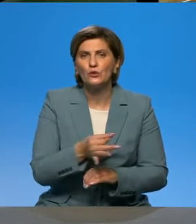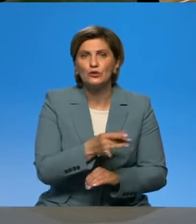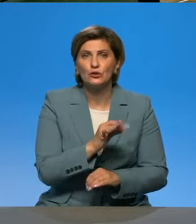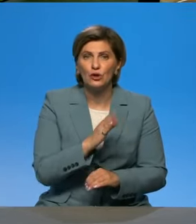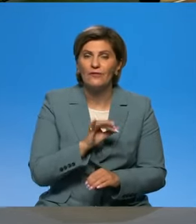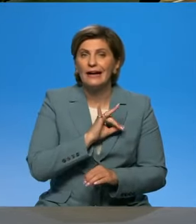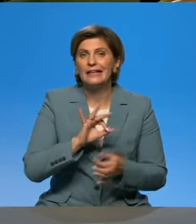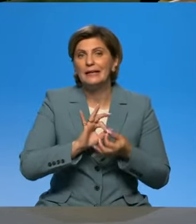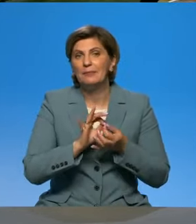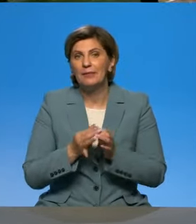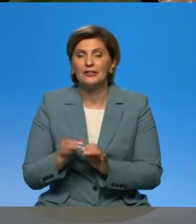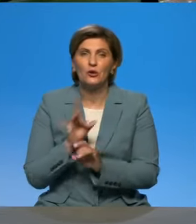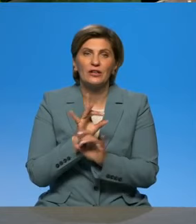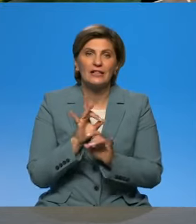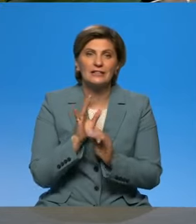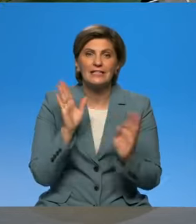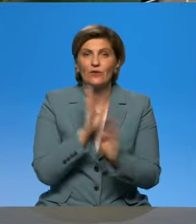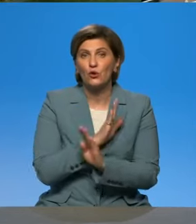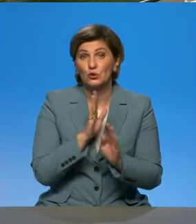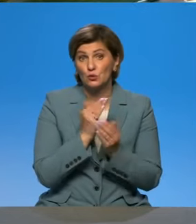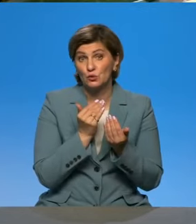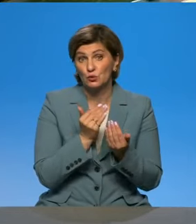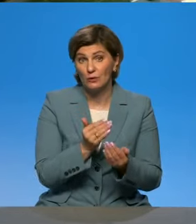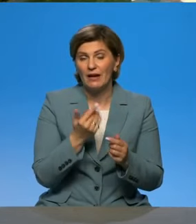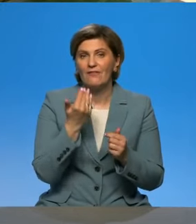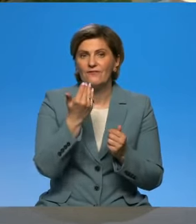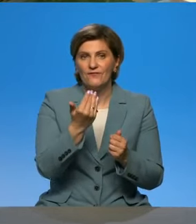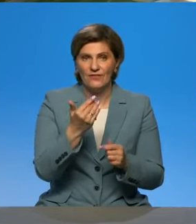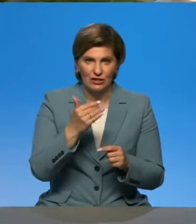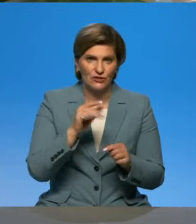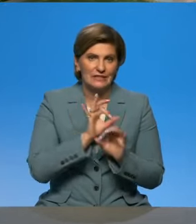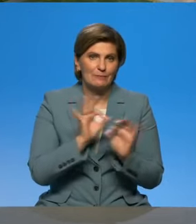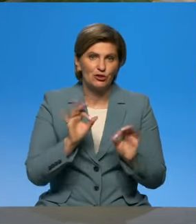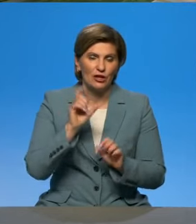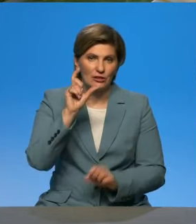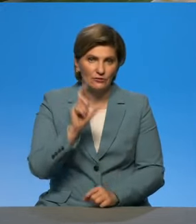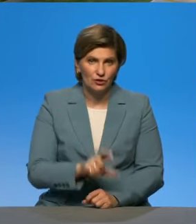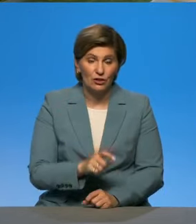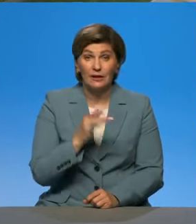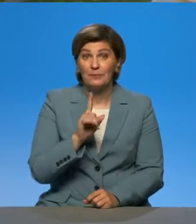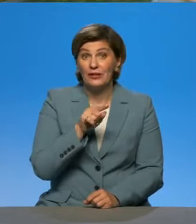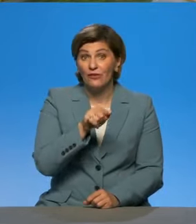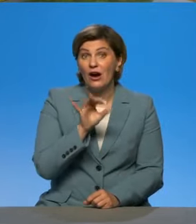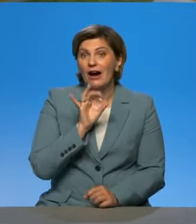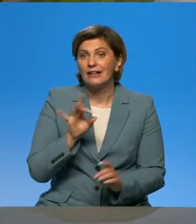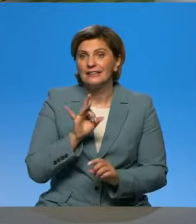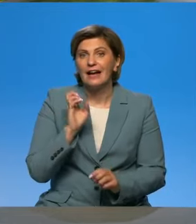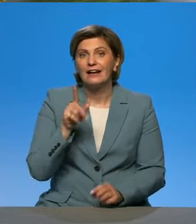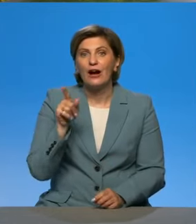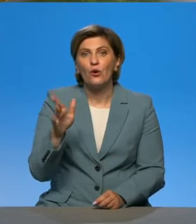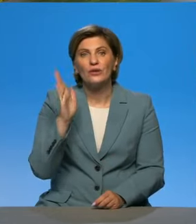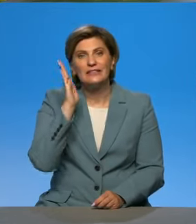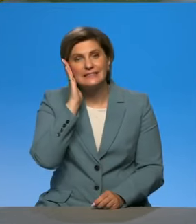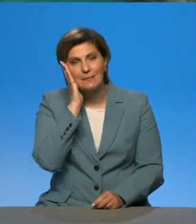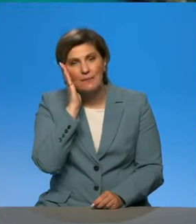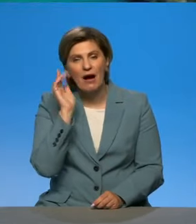подробно рассказываю о судьбе вот этого замечательного человека. И о том, что вы рассказали, как он спал там на циновке, вот